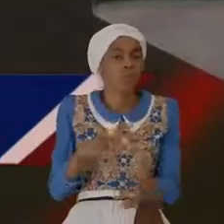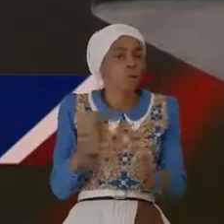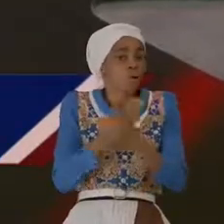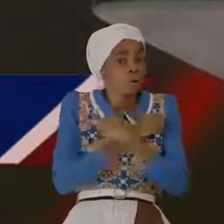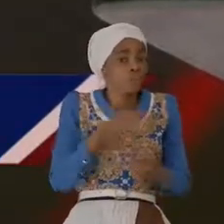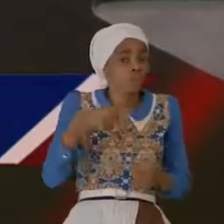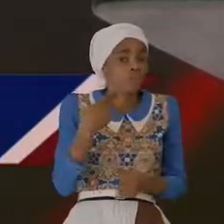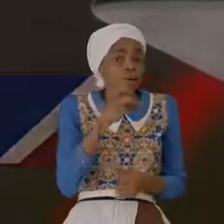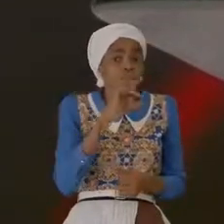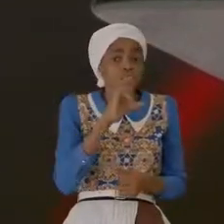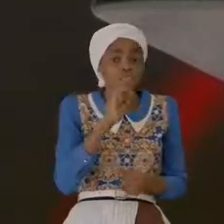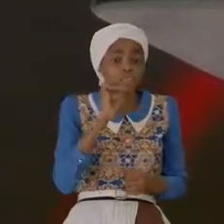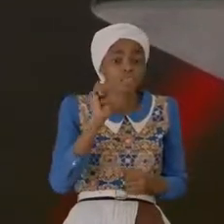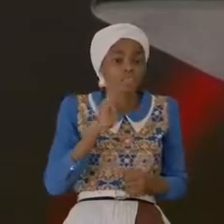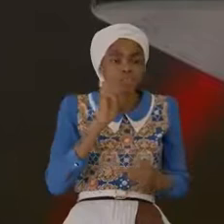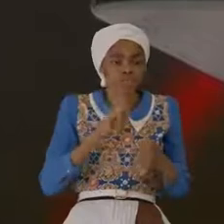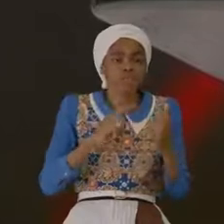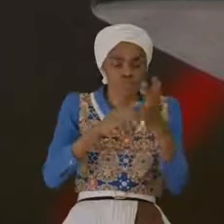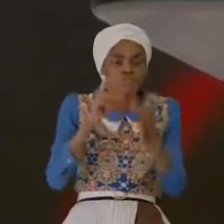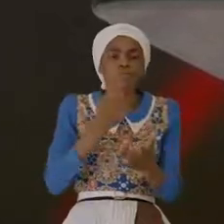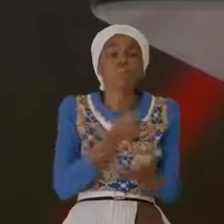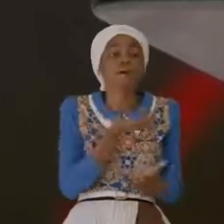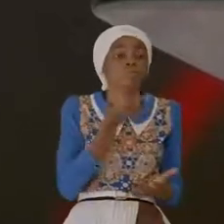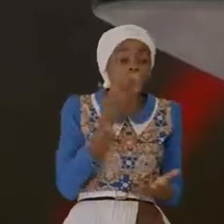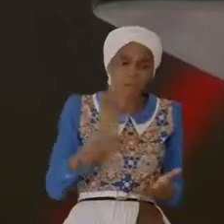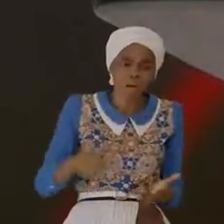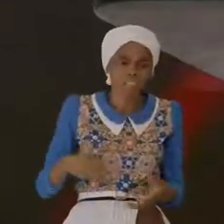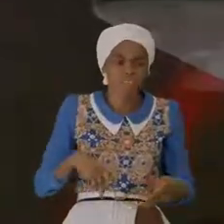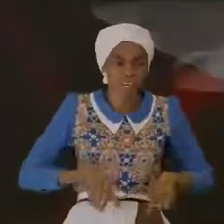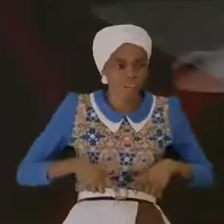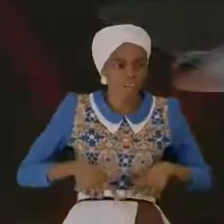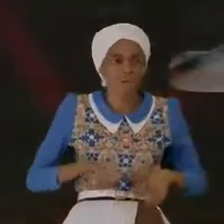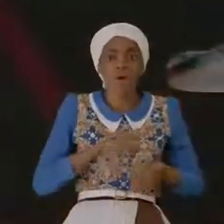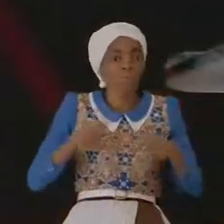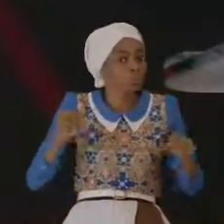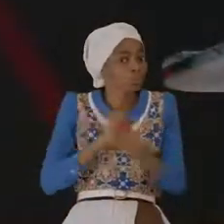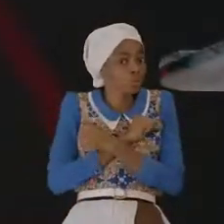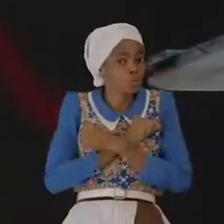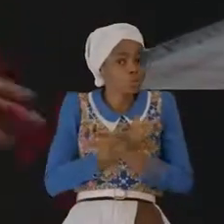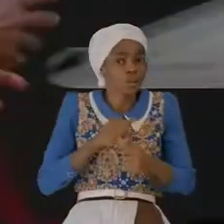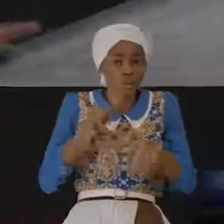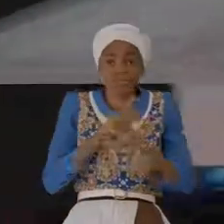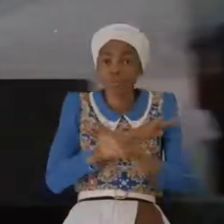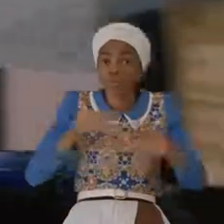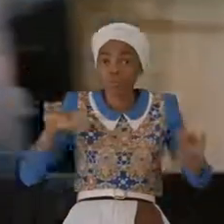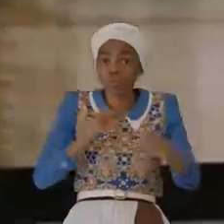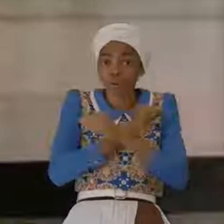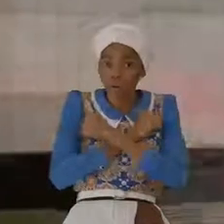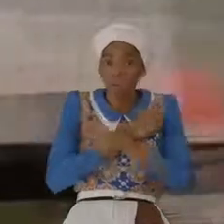montrer l'erreur de leur voie. N'aimez pas leur circoncision. N'aimez point le